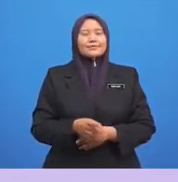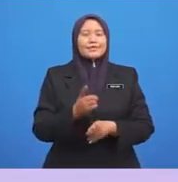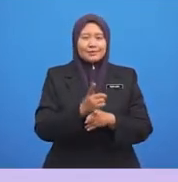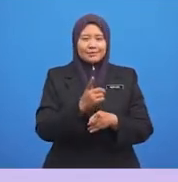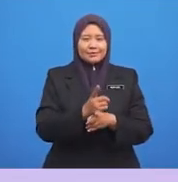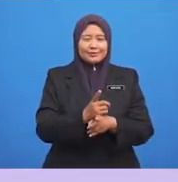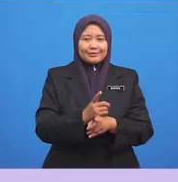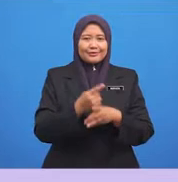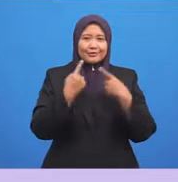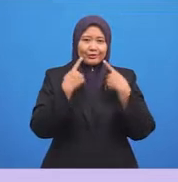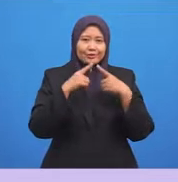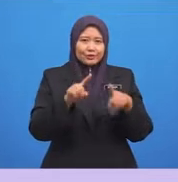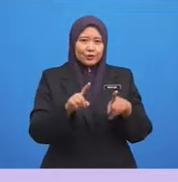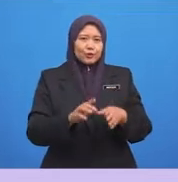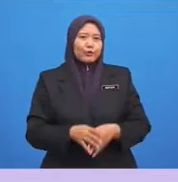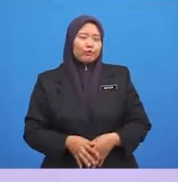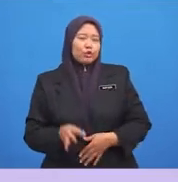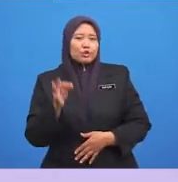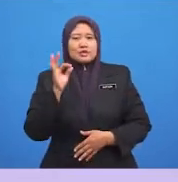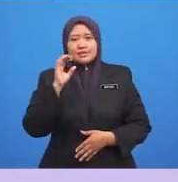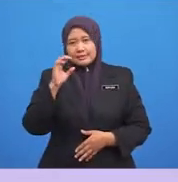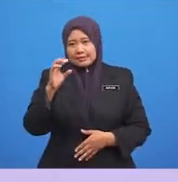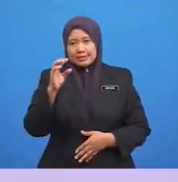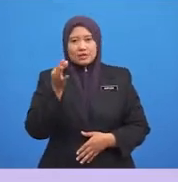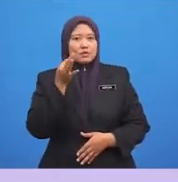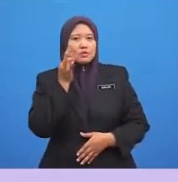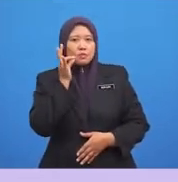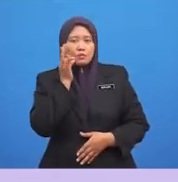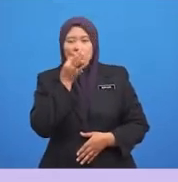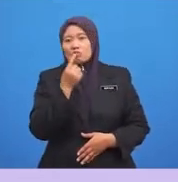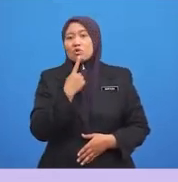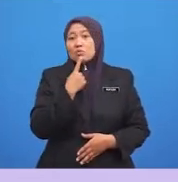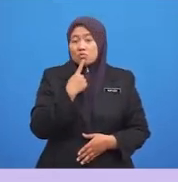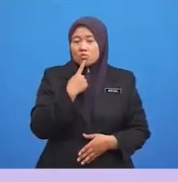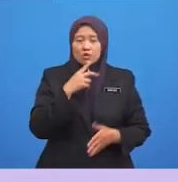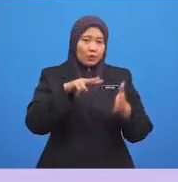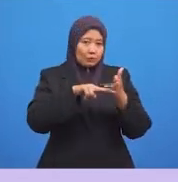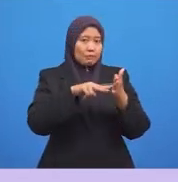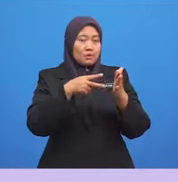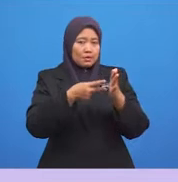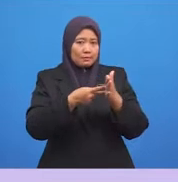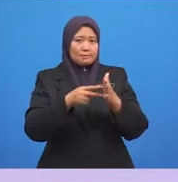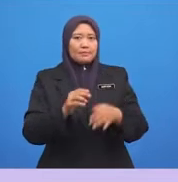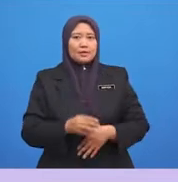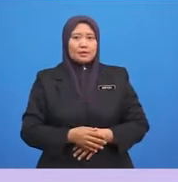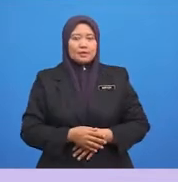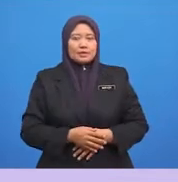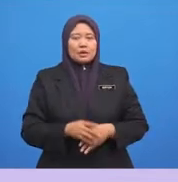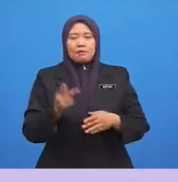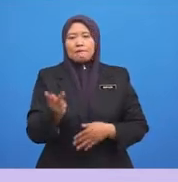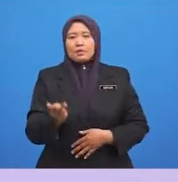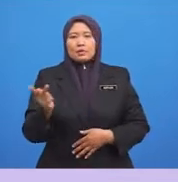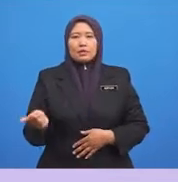betul. Jawapannya ialah C, buah mulut, yang bermaksud